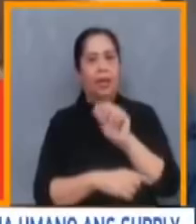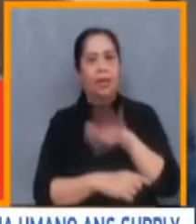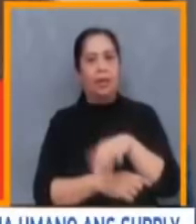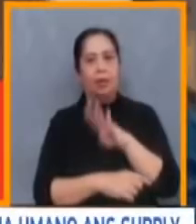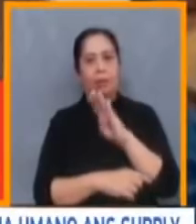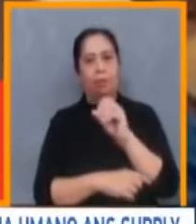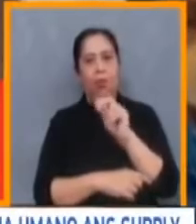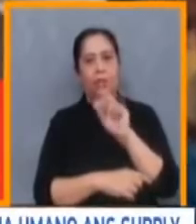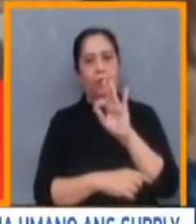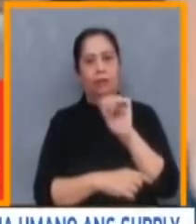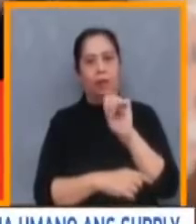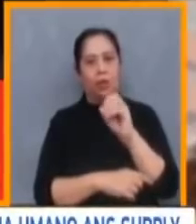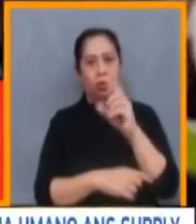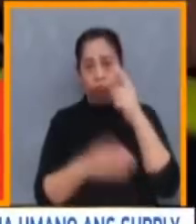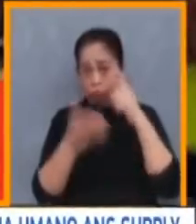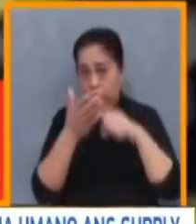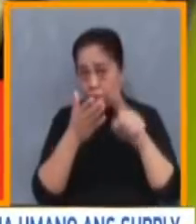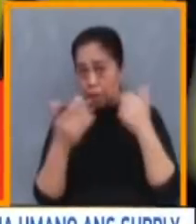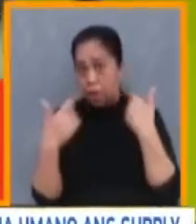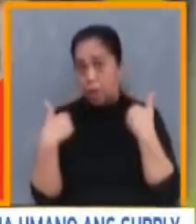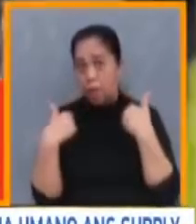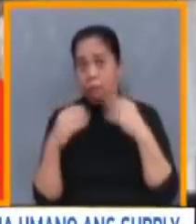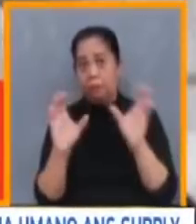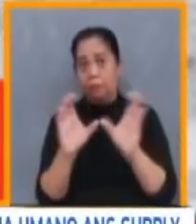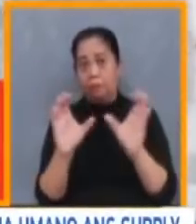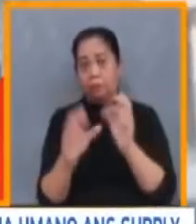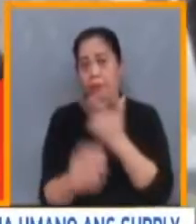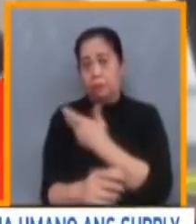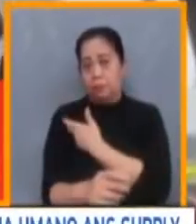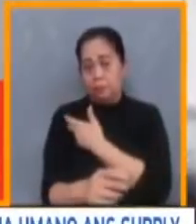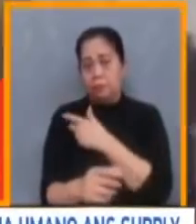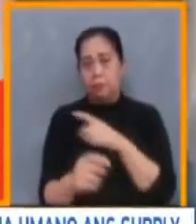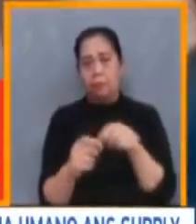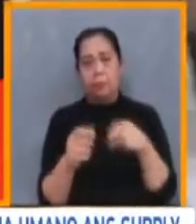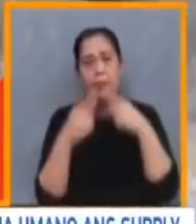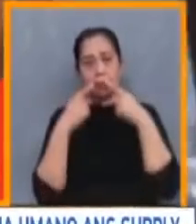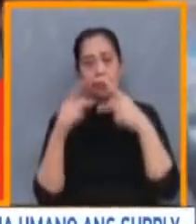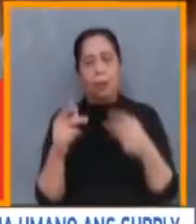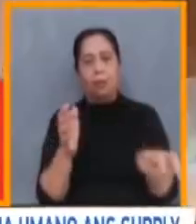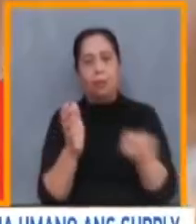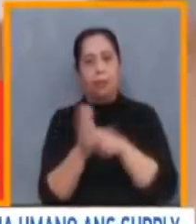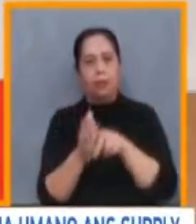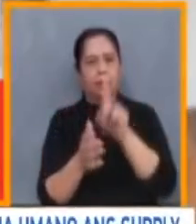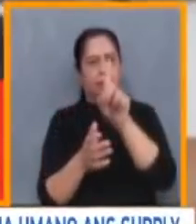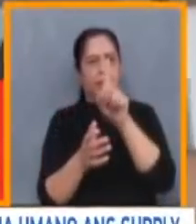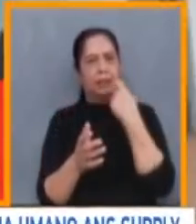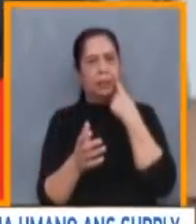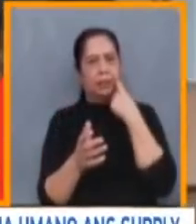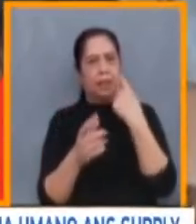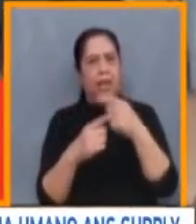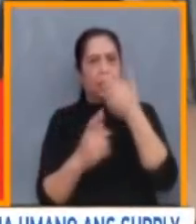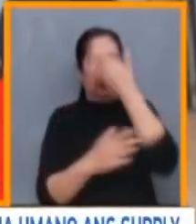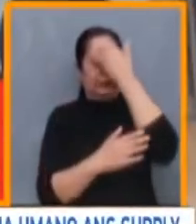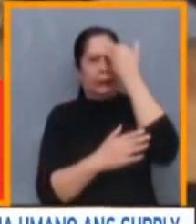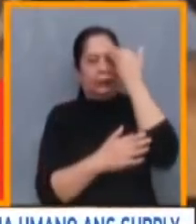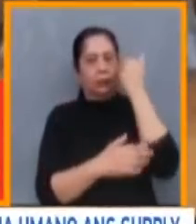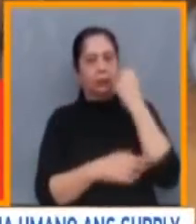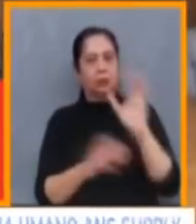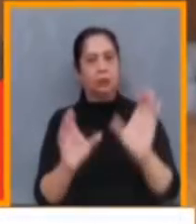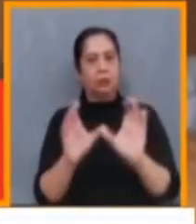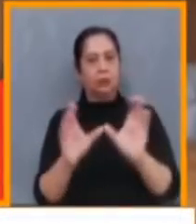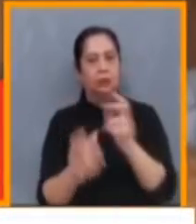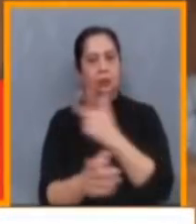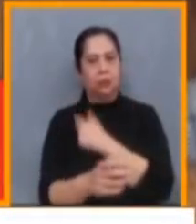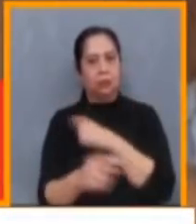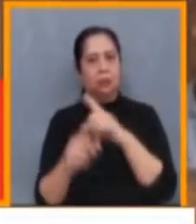card ba ang mga sakay ng mga pampublikong sasakyan. May isang pasahero sa jeep kanina na nakalimutan ng kanyang vaccination card pero fully